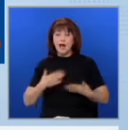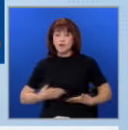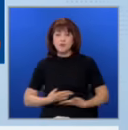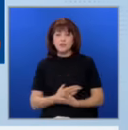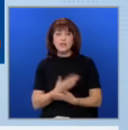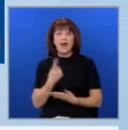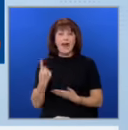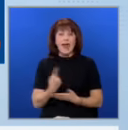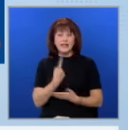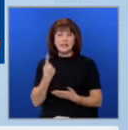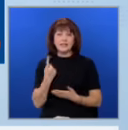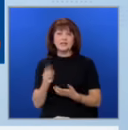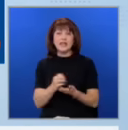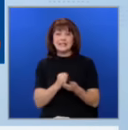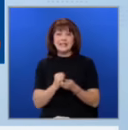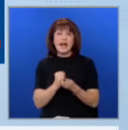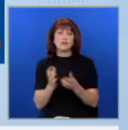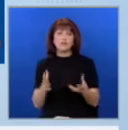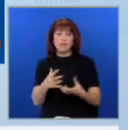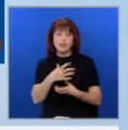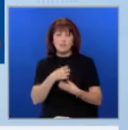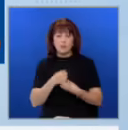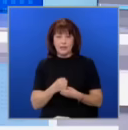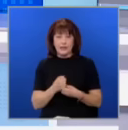единство, заедност и сплотеност.